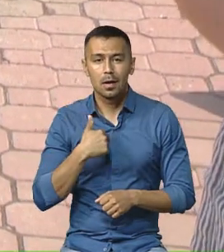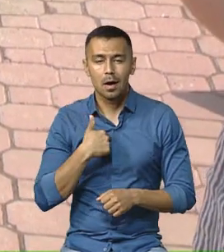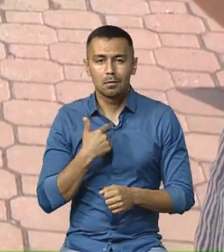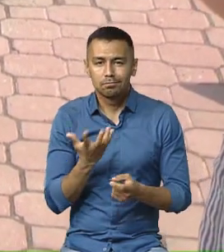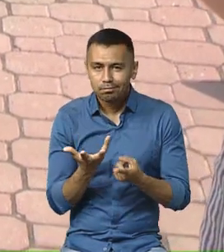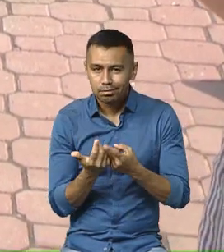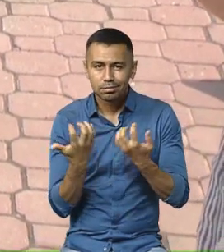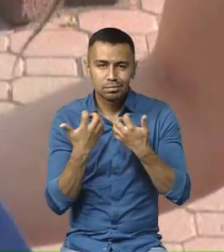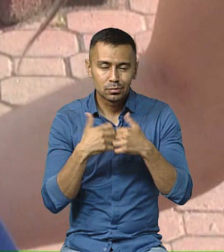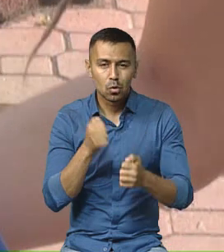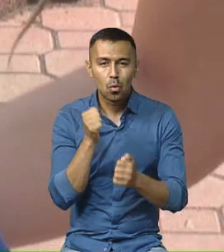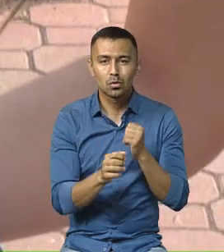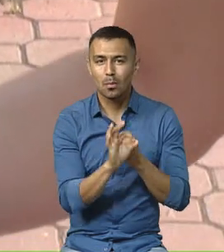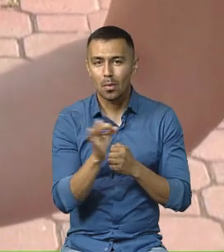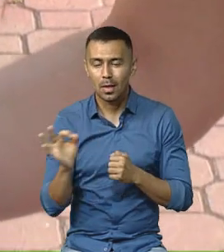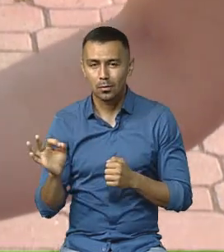висчитував кожну монетку.